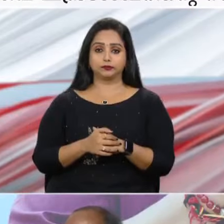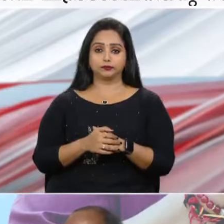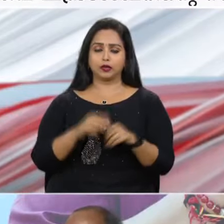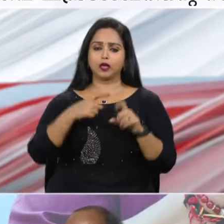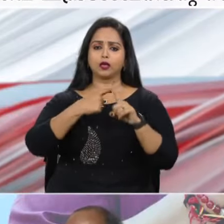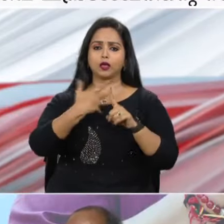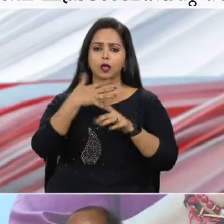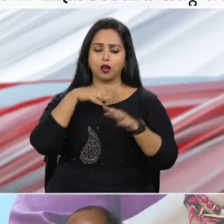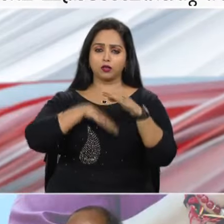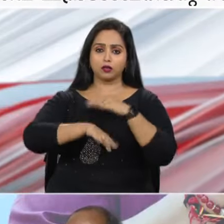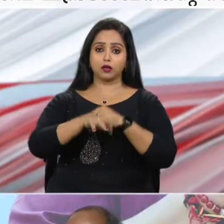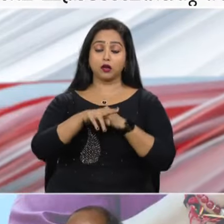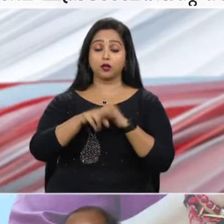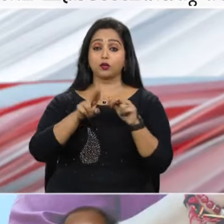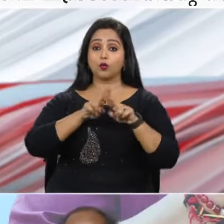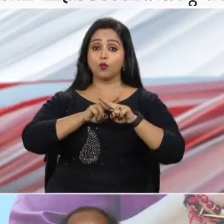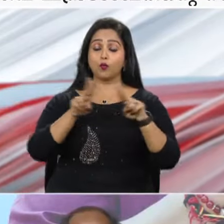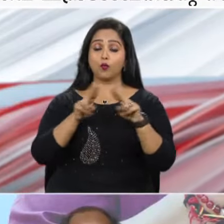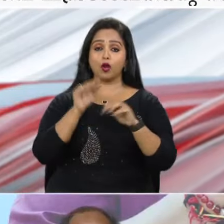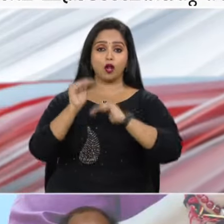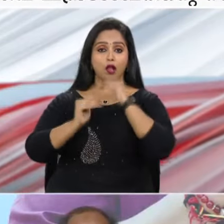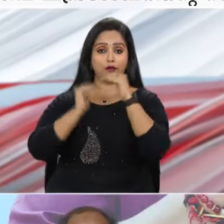കേരളത്തിനും വേണ്ട വികസന പദ്ധതികൾ